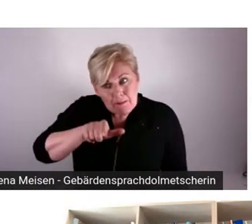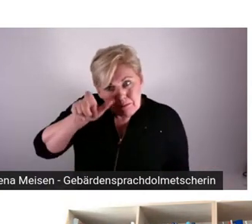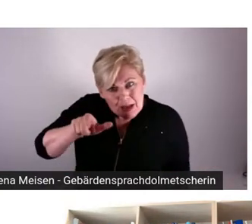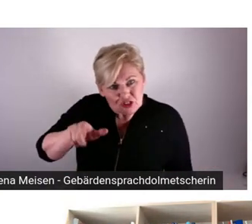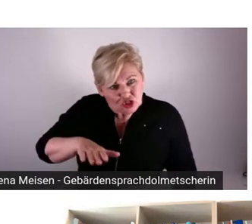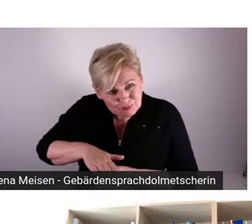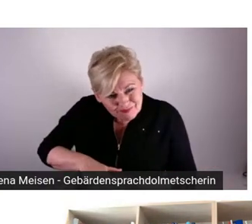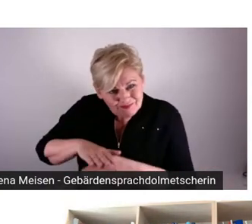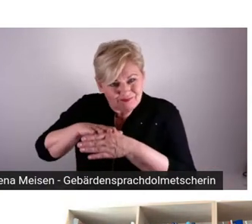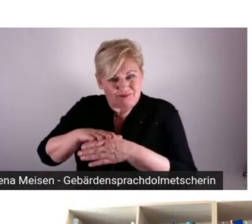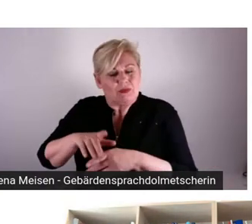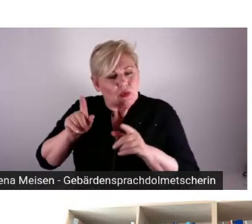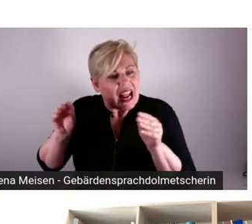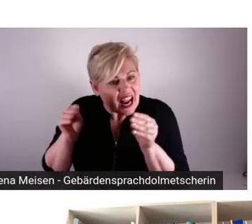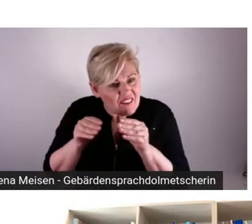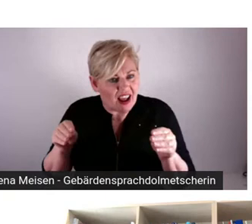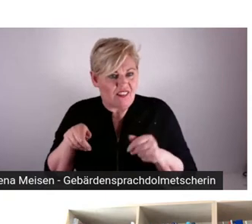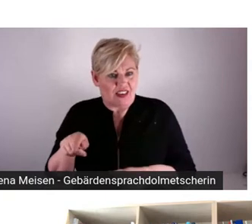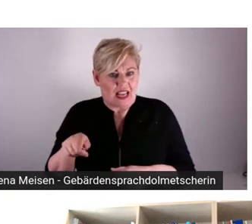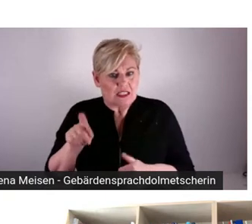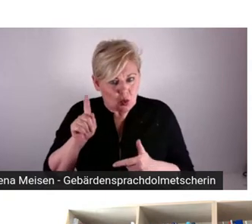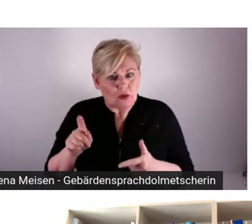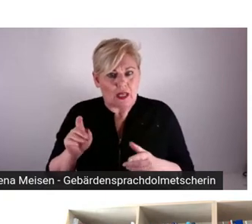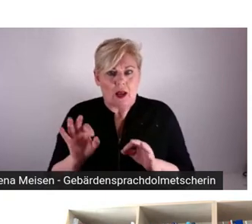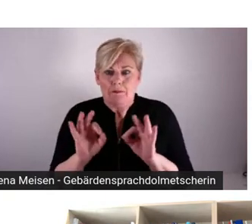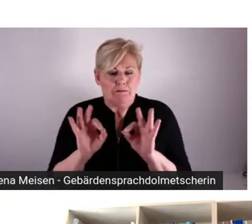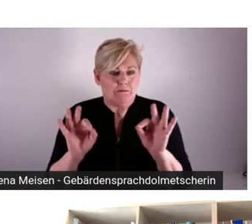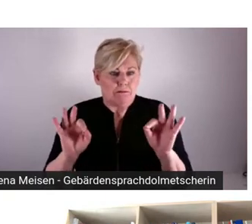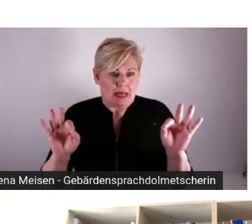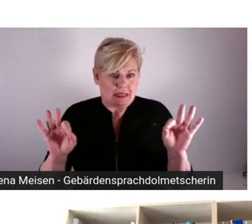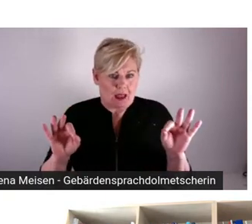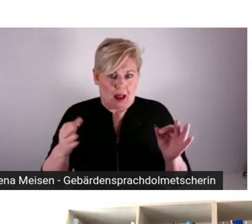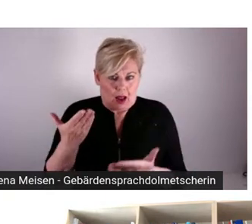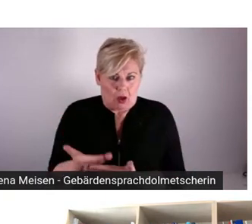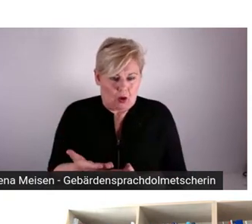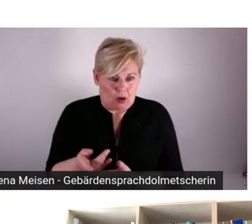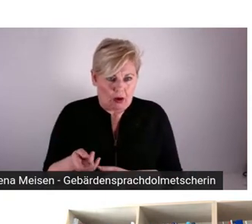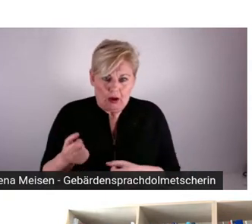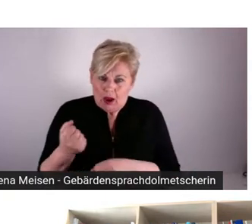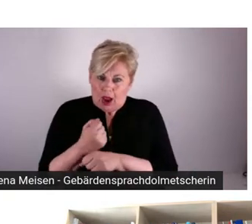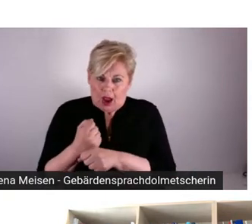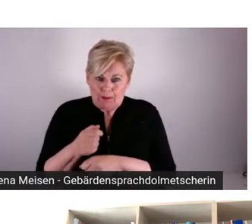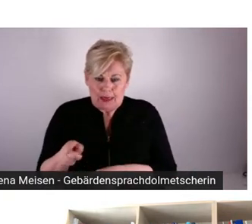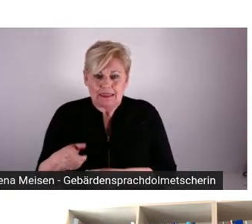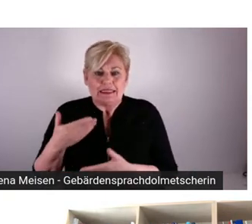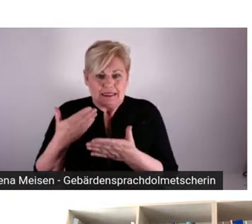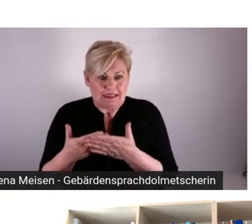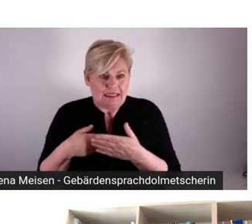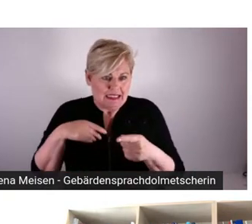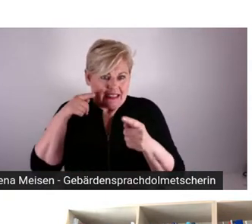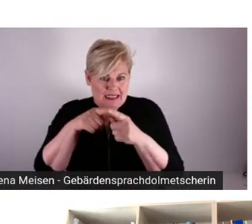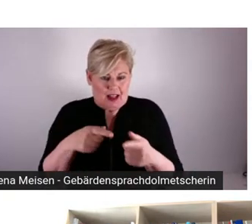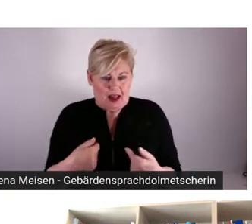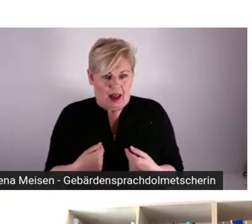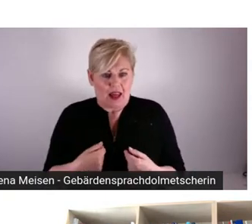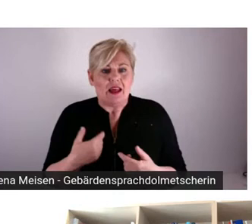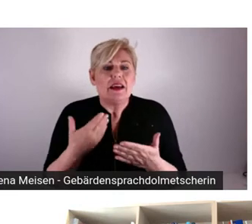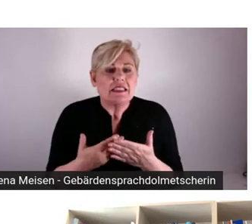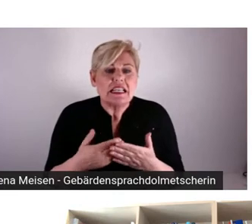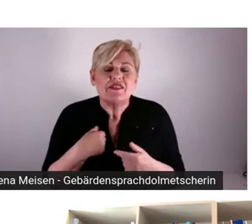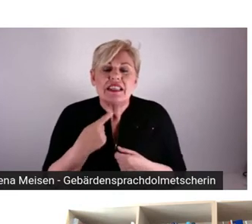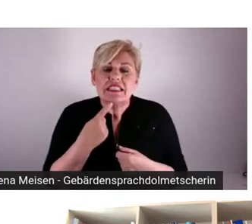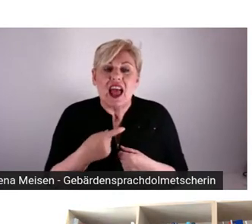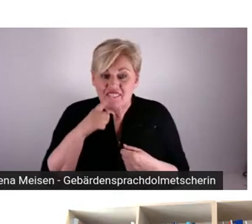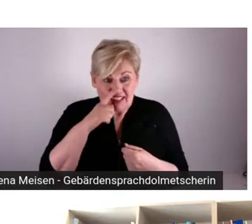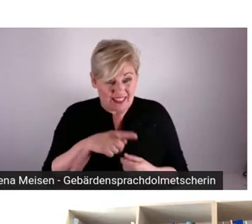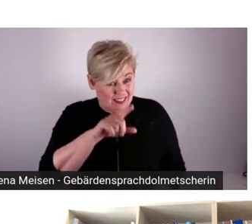Qualifikation erwerben für besser entlohnte Tätigkeiten. Und das ist das Ziel. Deshalb sagen wir beispielsweise, dass wir für